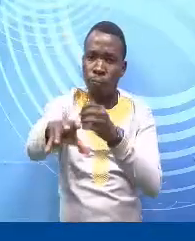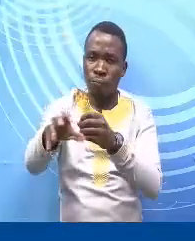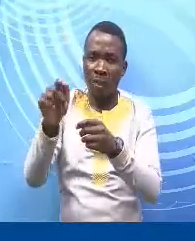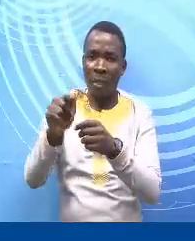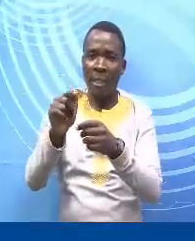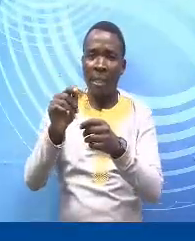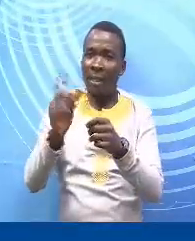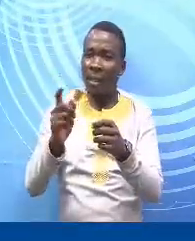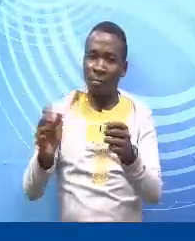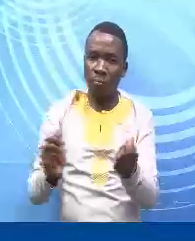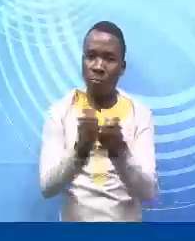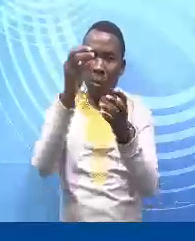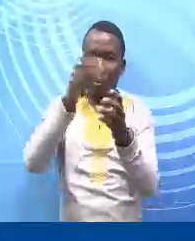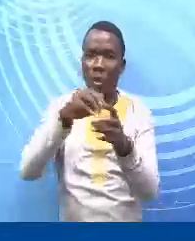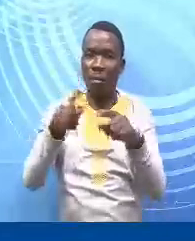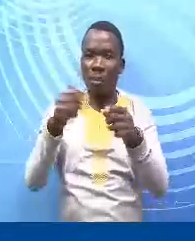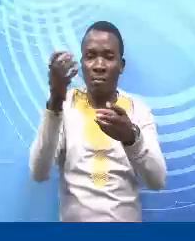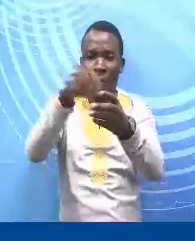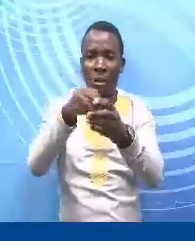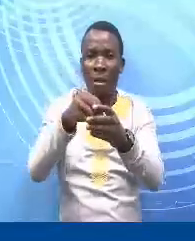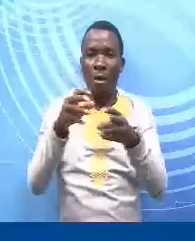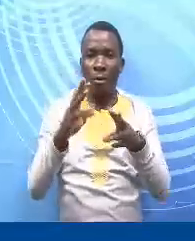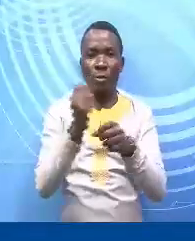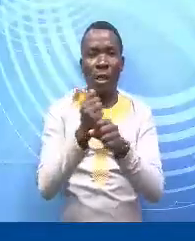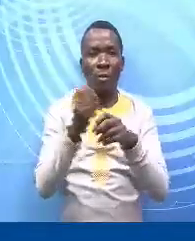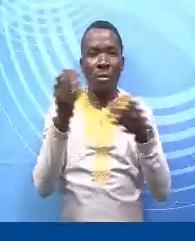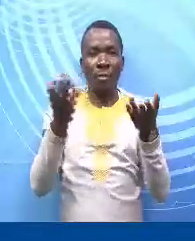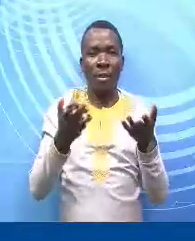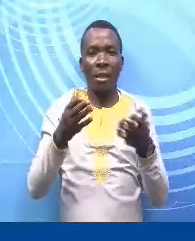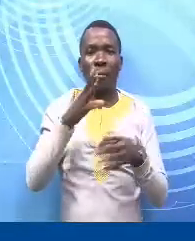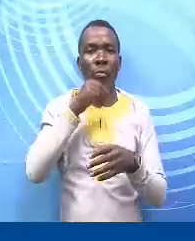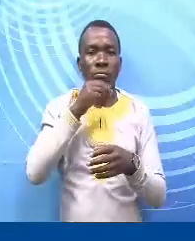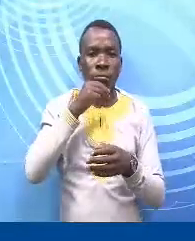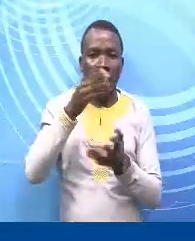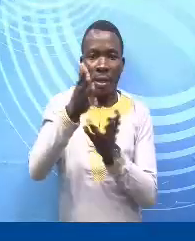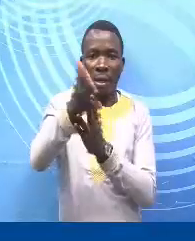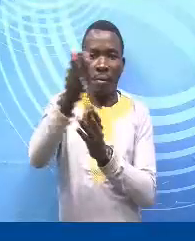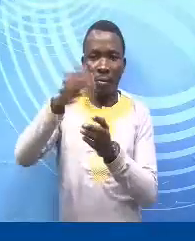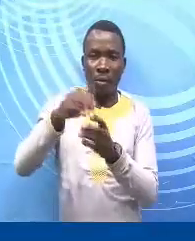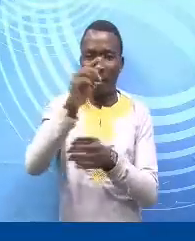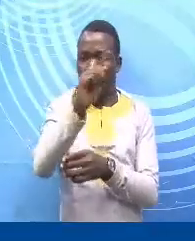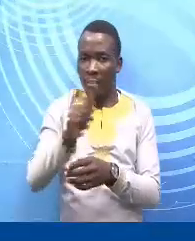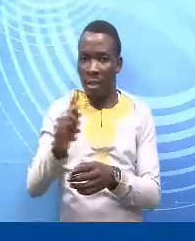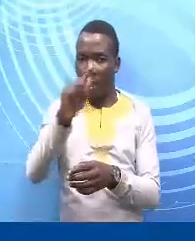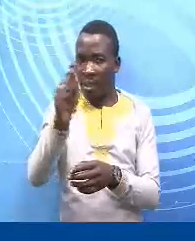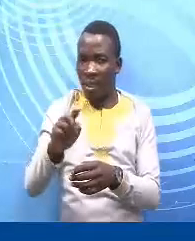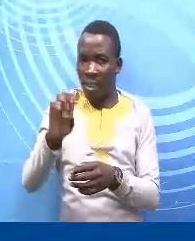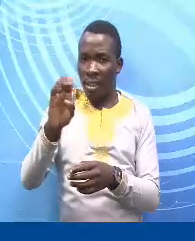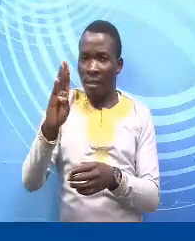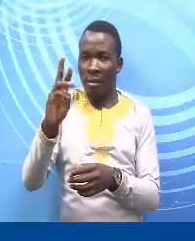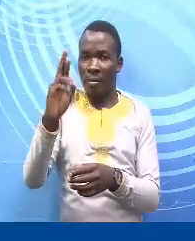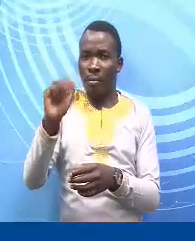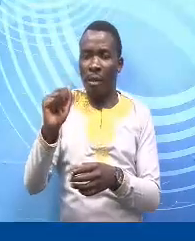arakomeza akamujyanaho. Ukuntu byagenze umusore yambukaga hano muri zebra crossing, umumama utwaye imodoka yihuta